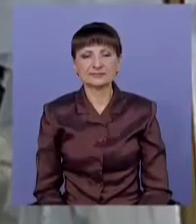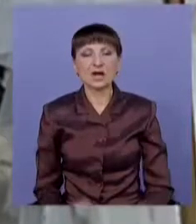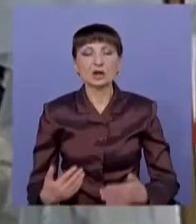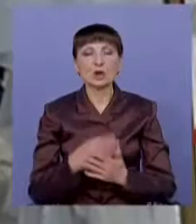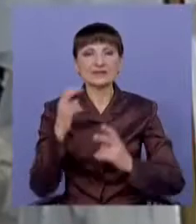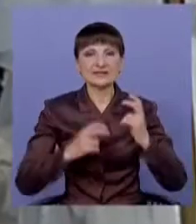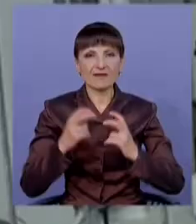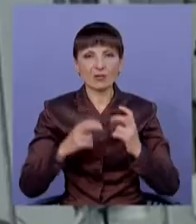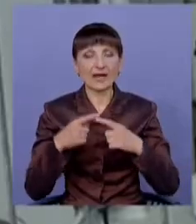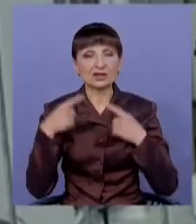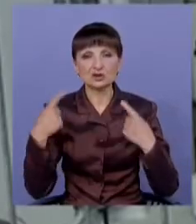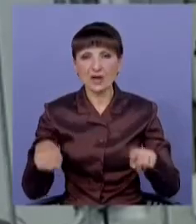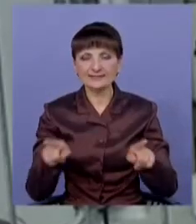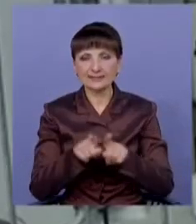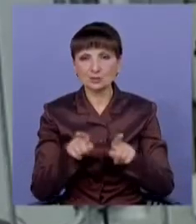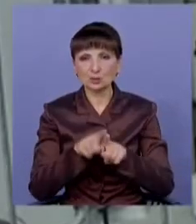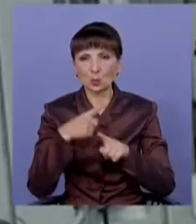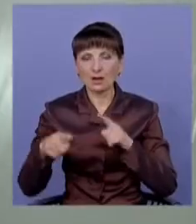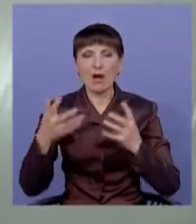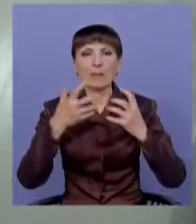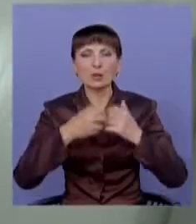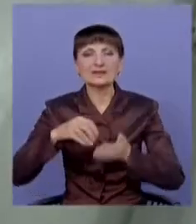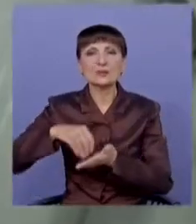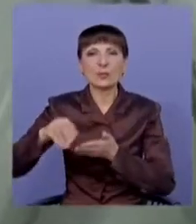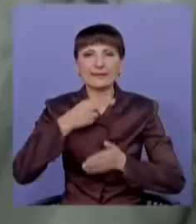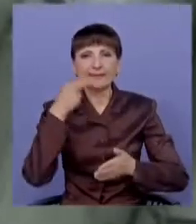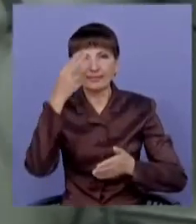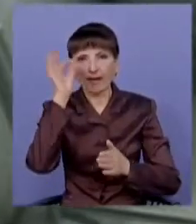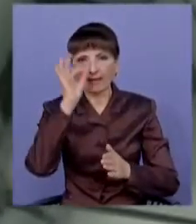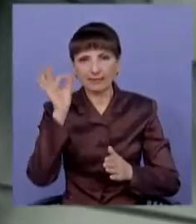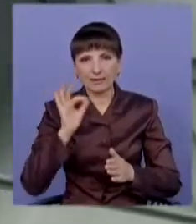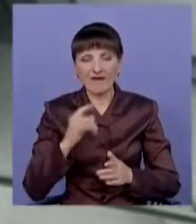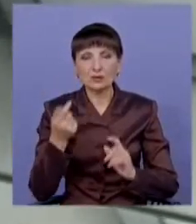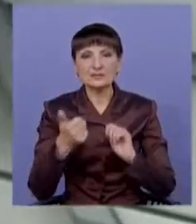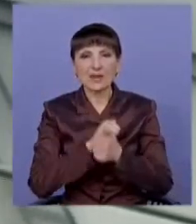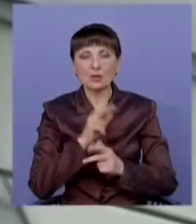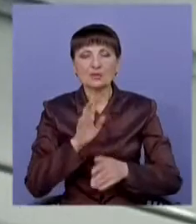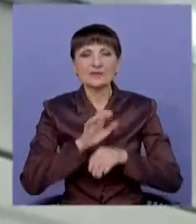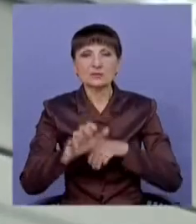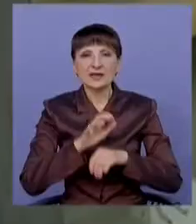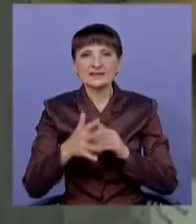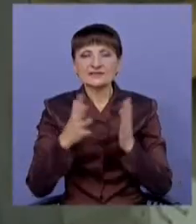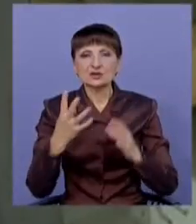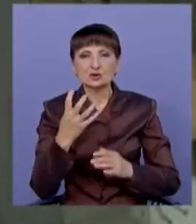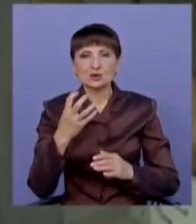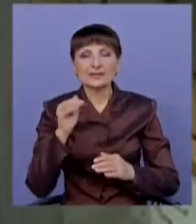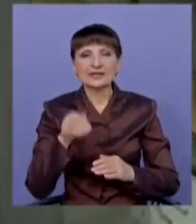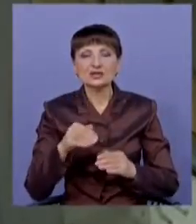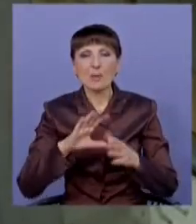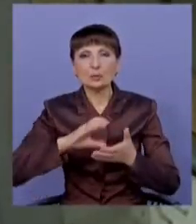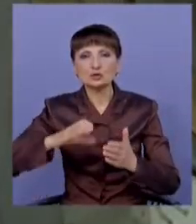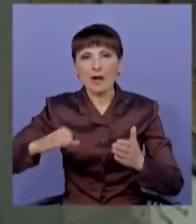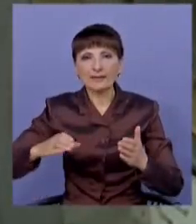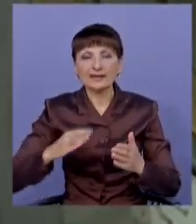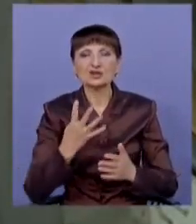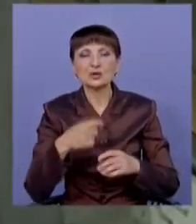Завод заметно отличается от аналогичных. Оборудование закупали в Италии и Германии. В одну смену здесь будут выпускать свыше 4000 брусчаток и больше